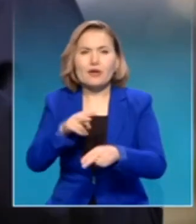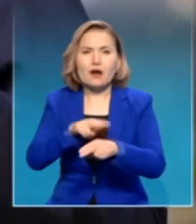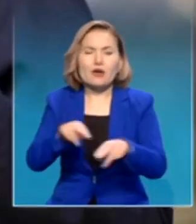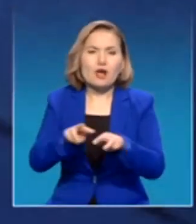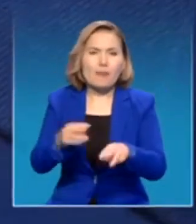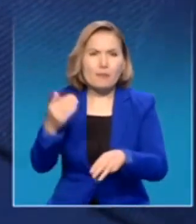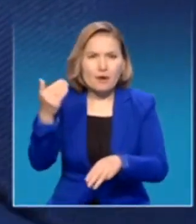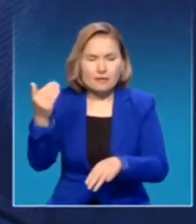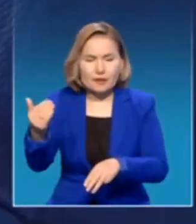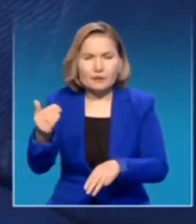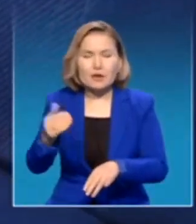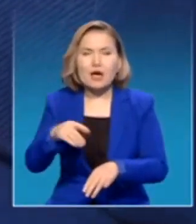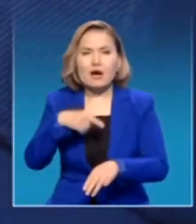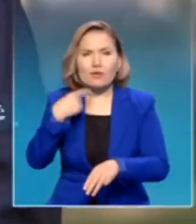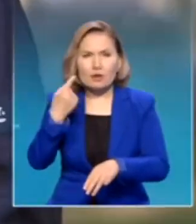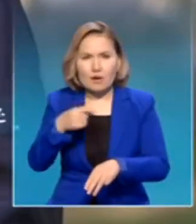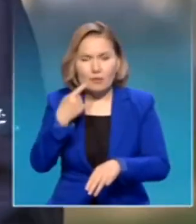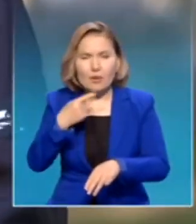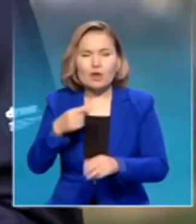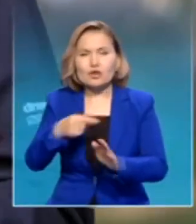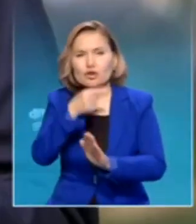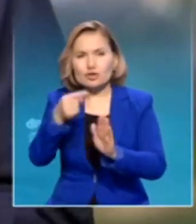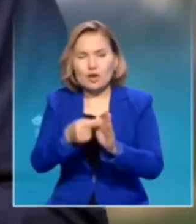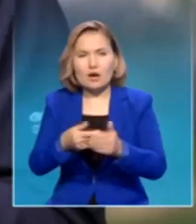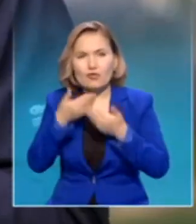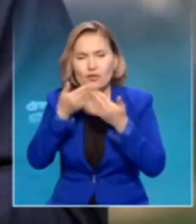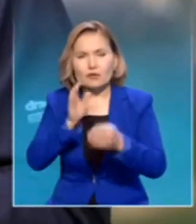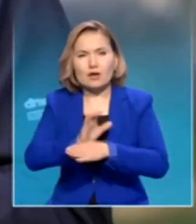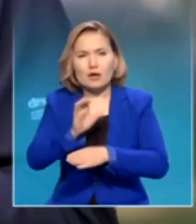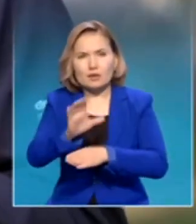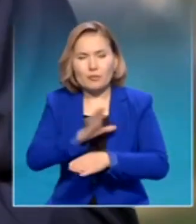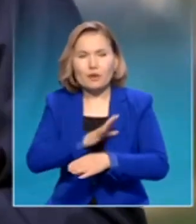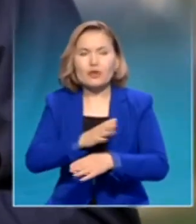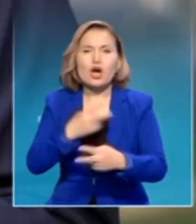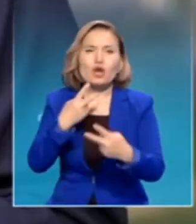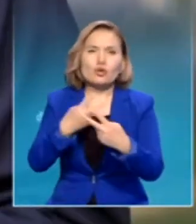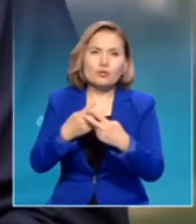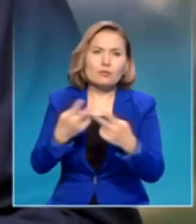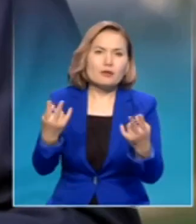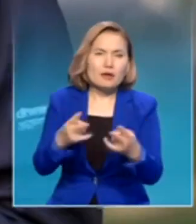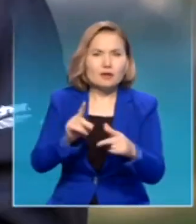министрі Марат Ахметжановқа да осы сұрақтарды қойдым. Яғни бірінші түрме керек пе, керек емес пе?